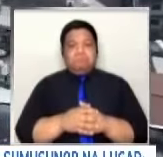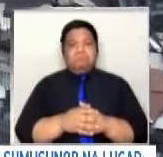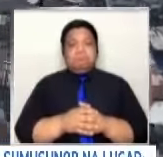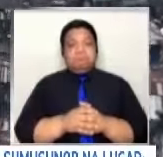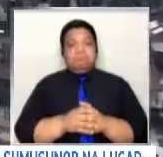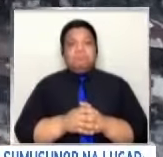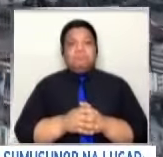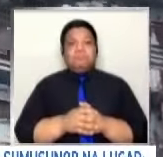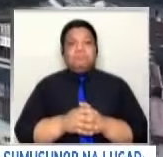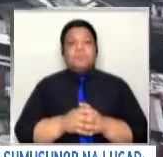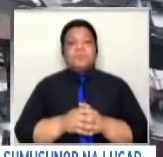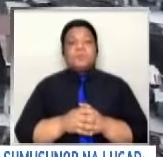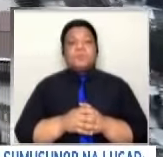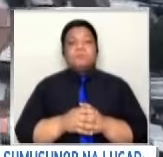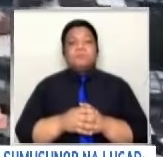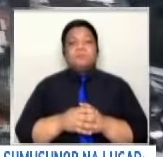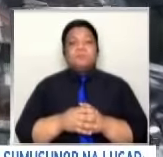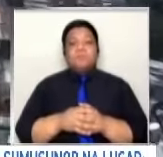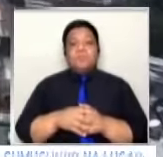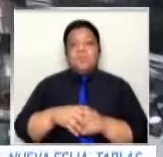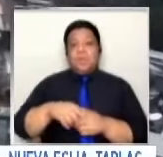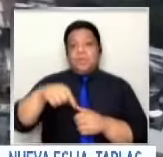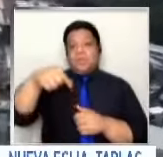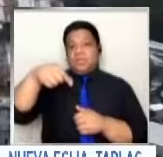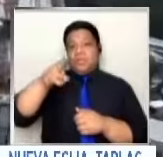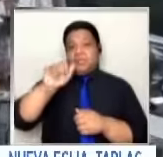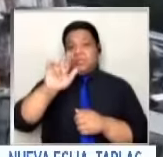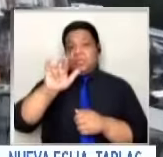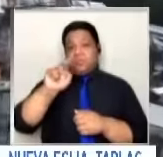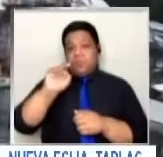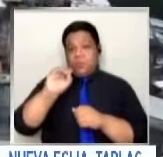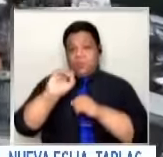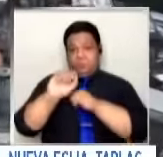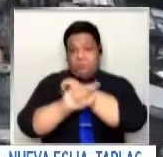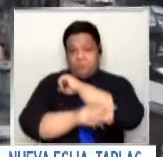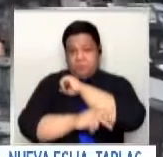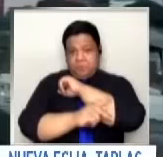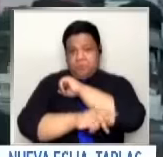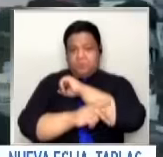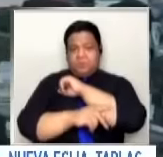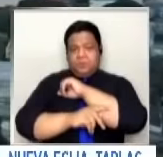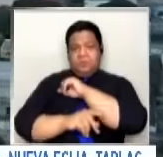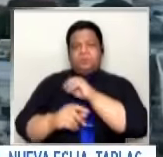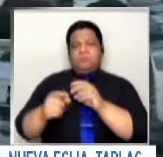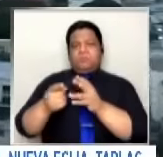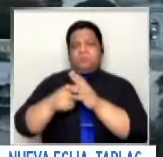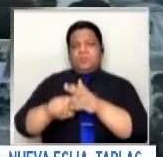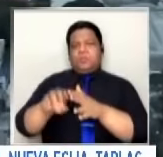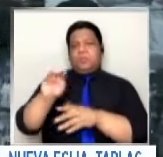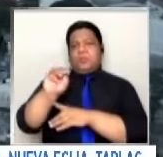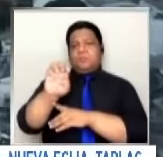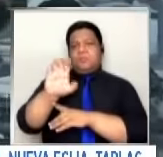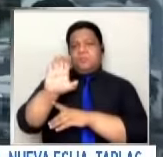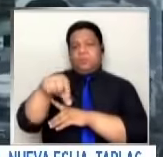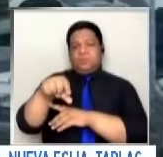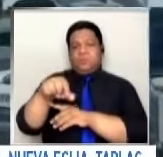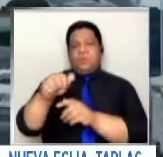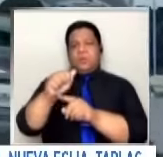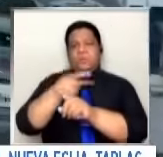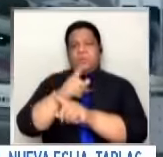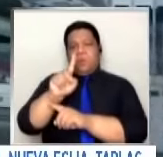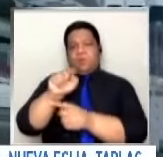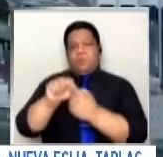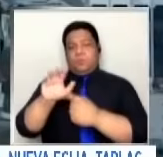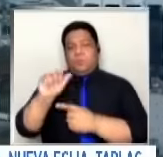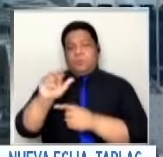ng Pangulo ang Quirino Province sa modified ECQ mula April 1 hanggang 15. Naka-MECQ rin ang Santiago City sa